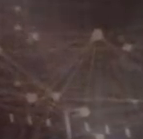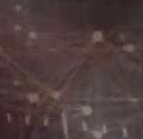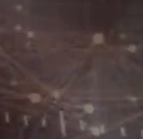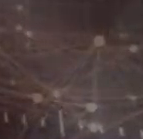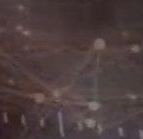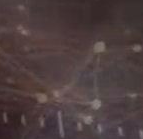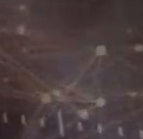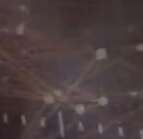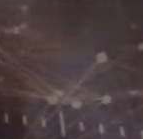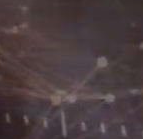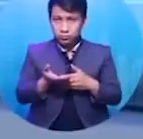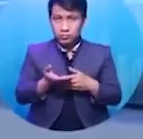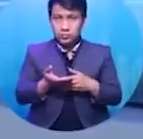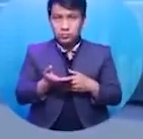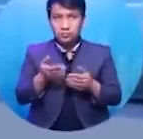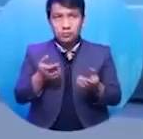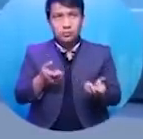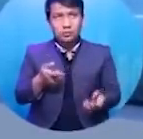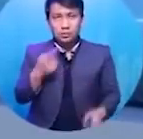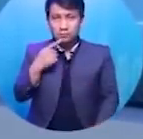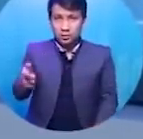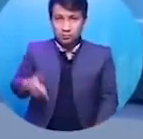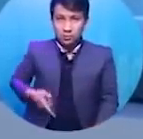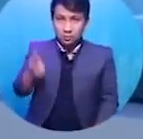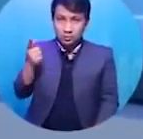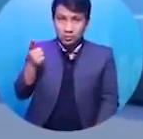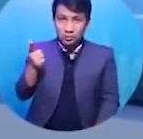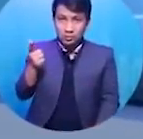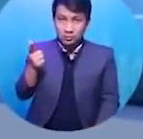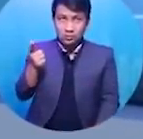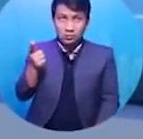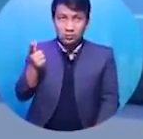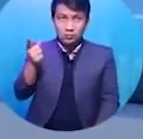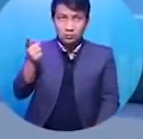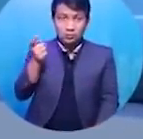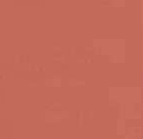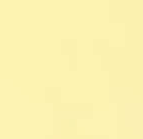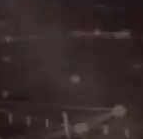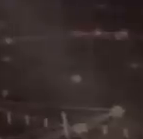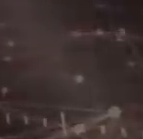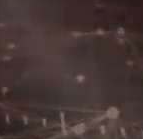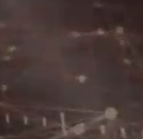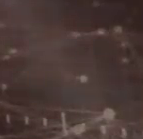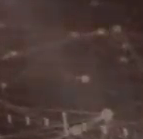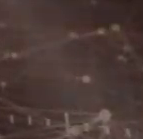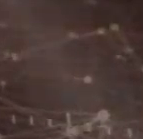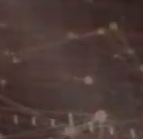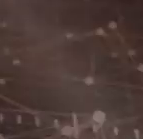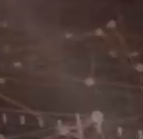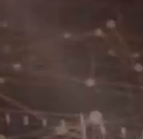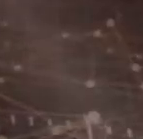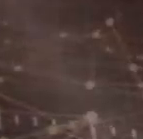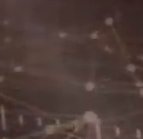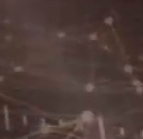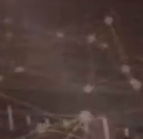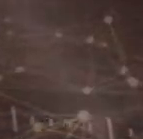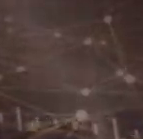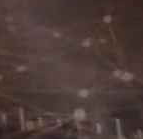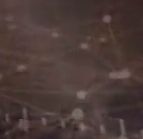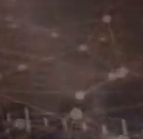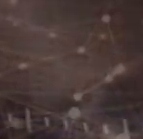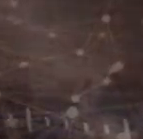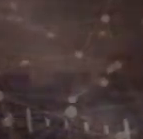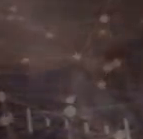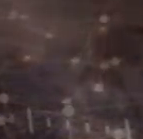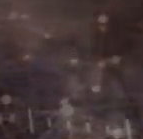puntong nagpaputok si mister ng baril sa loob mismo ng bahay. Ma'am Janet, magandang umaga po. Magandang